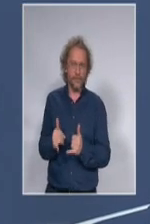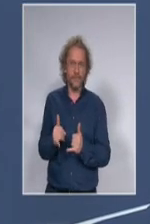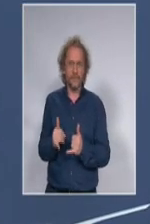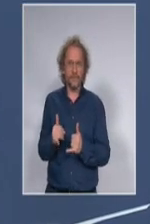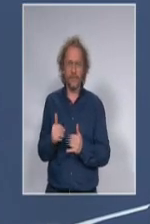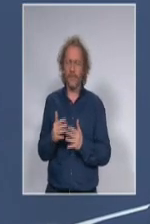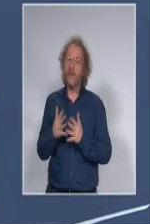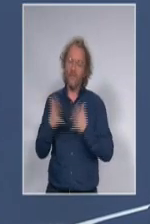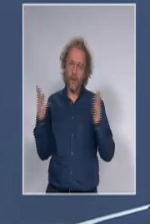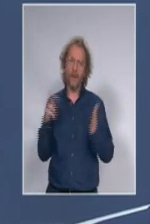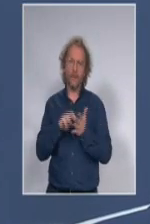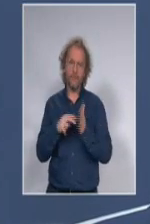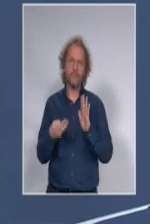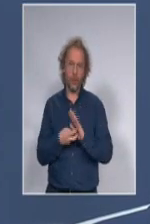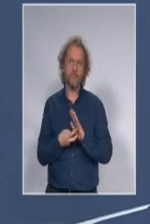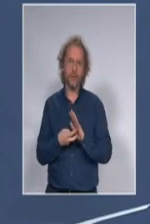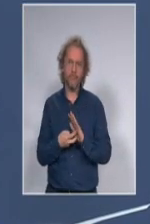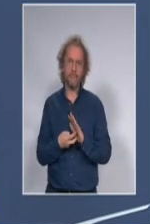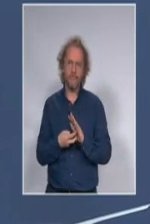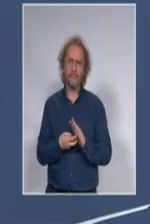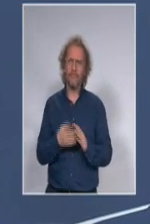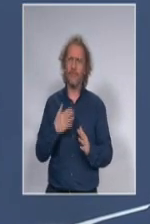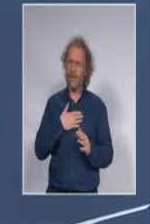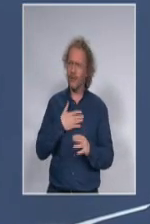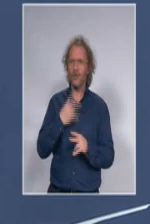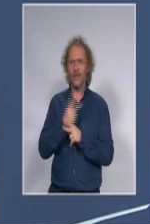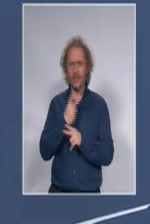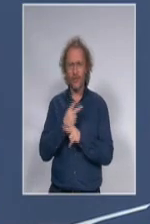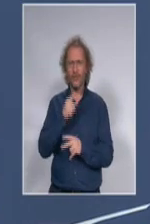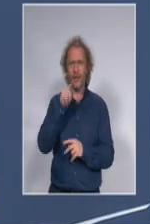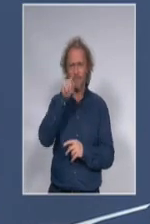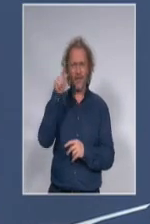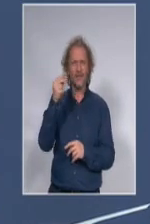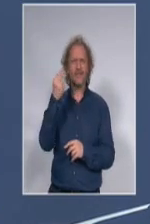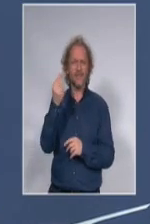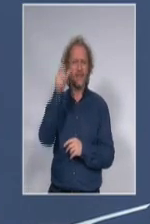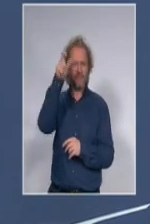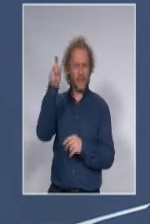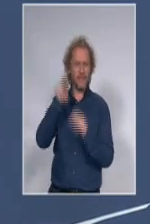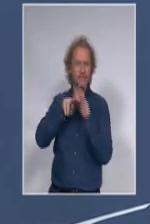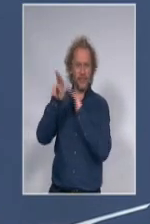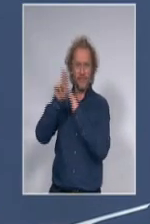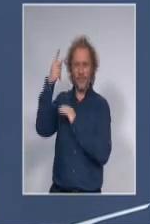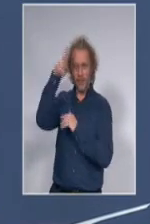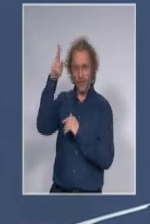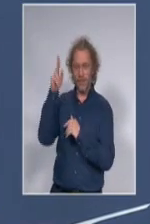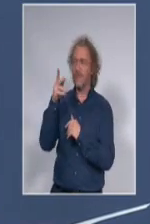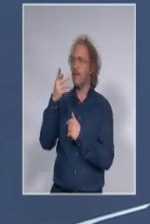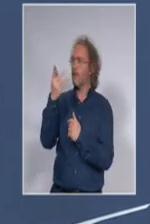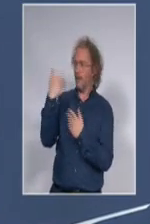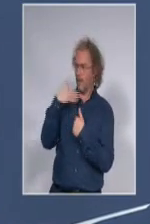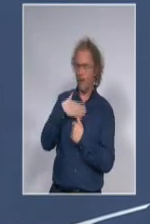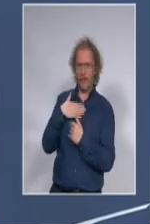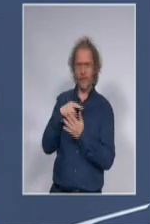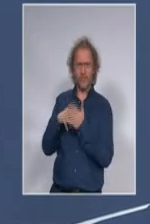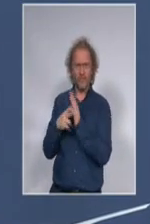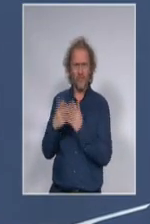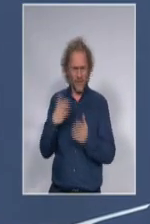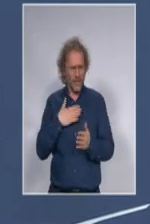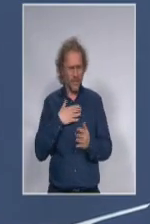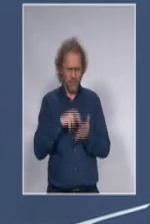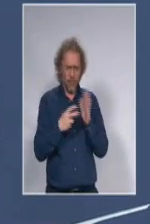veliki problem, ali ja ne mogu naše građane i naše ljude da nazivam problemom. Situacija nam predstavlja problem. Ušlo je